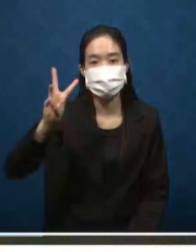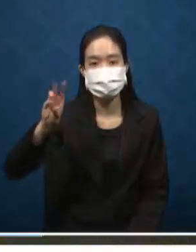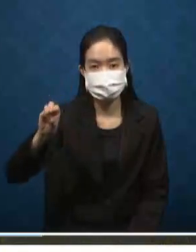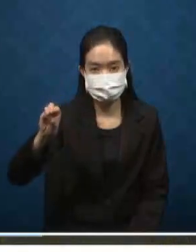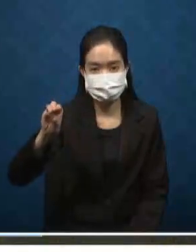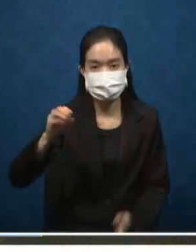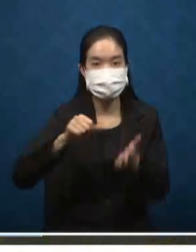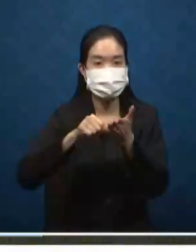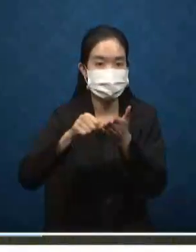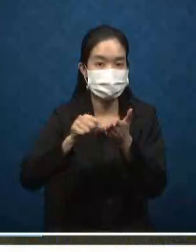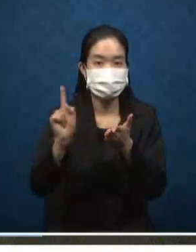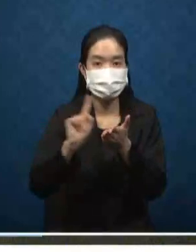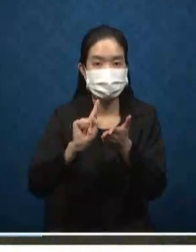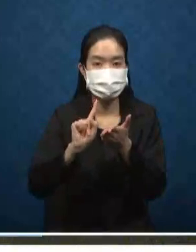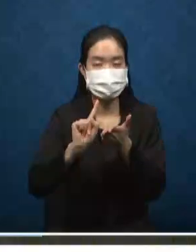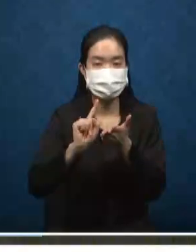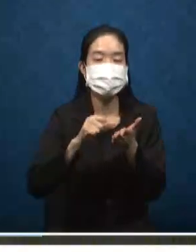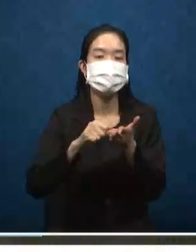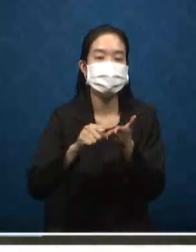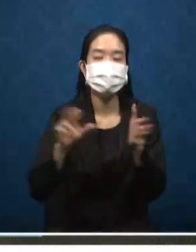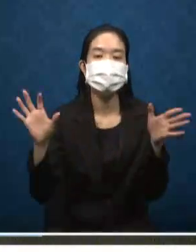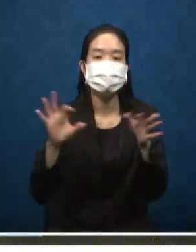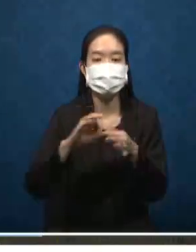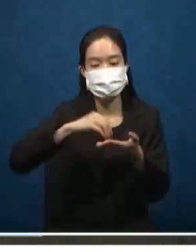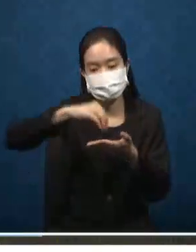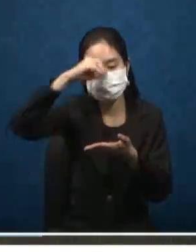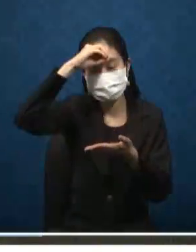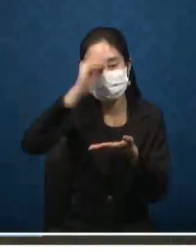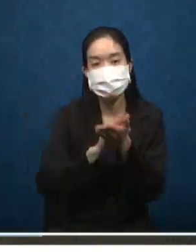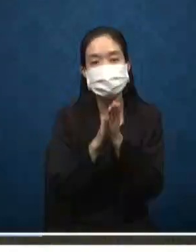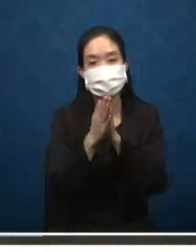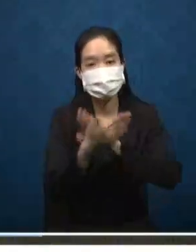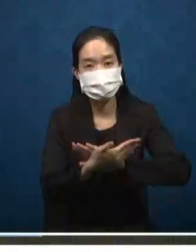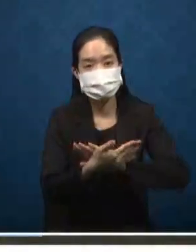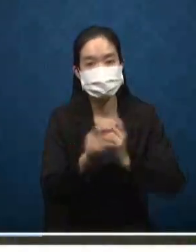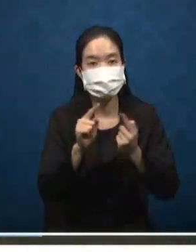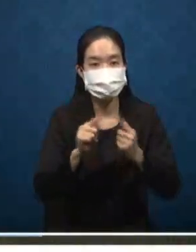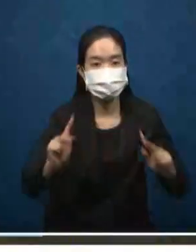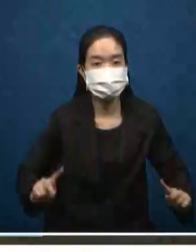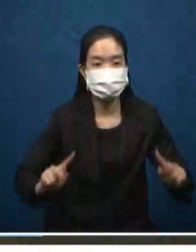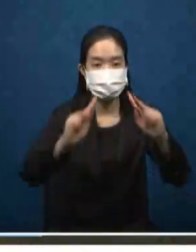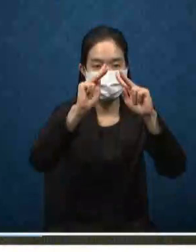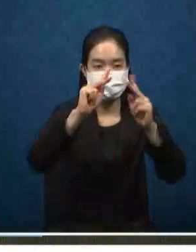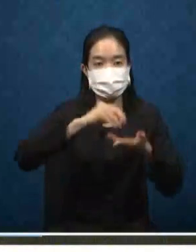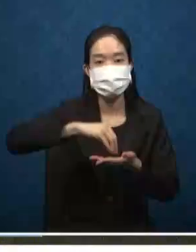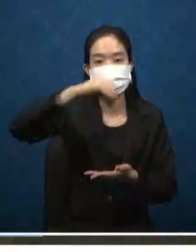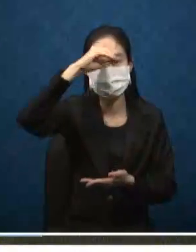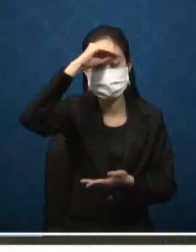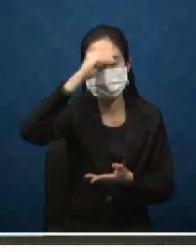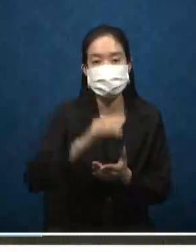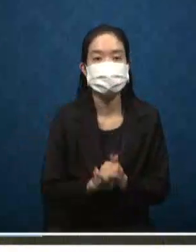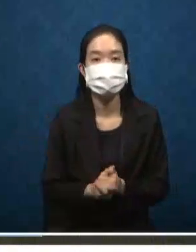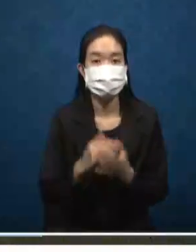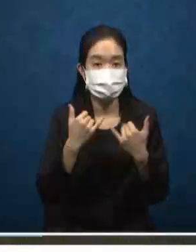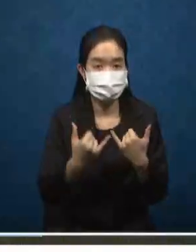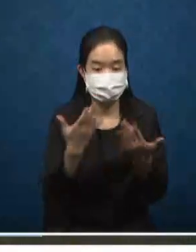การปฏิรูปการศึกษาในภูมิภาคของกระทรวงศึกษาธิการซึ่งได้ผ่านการ